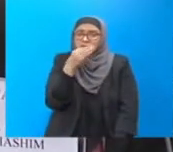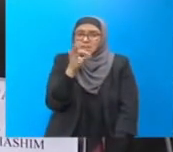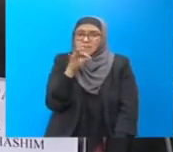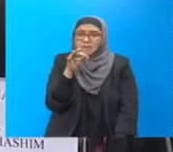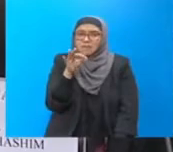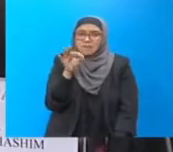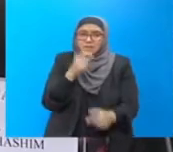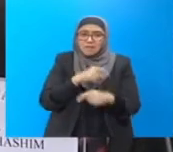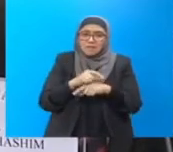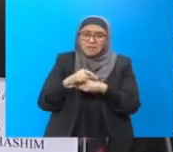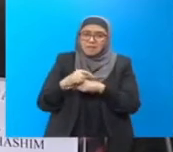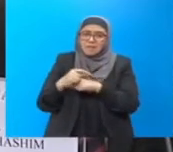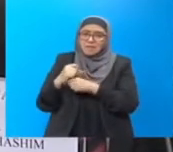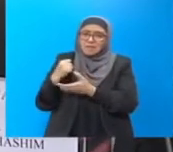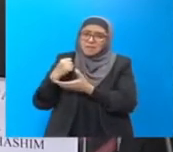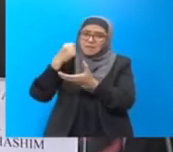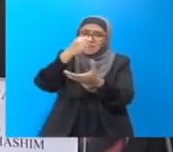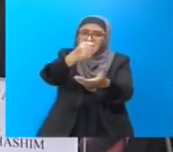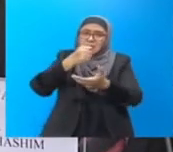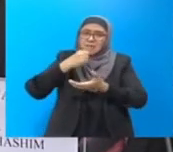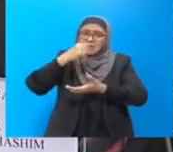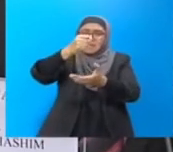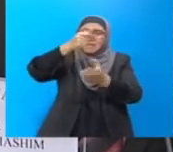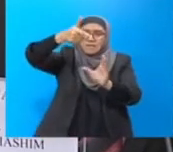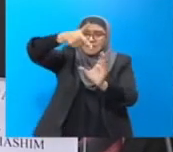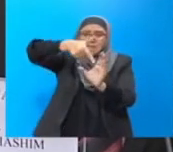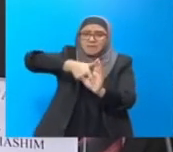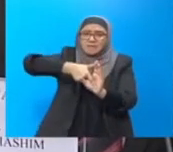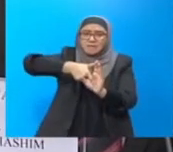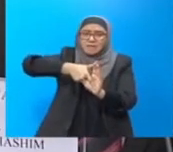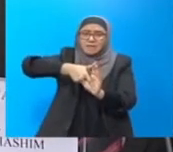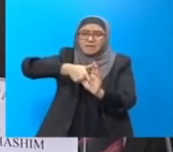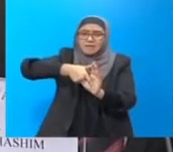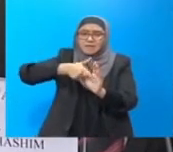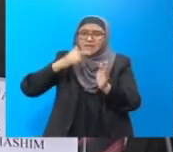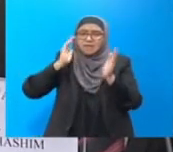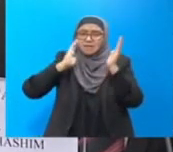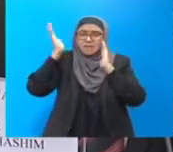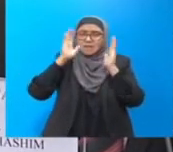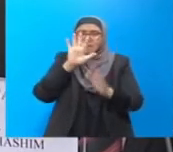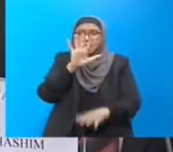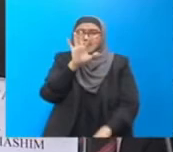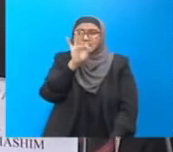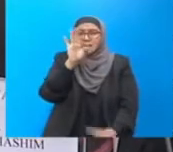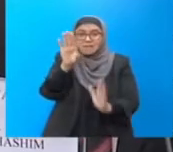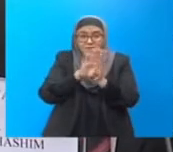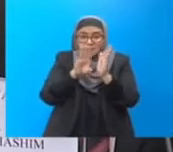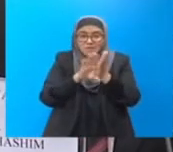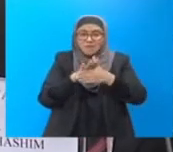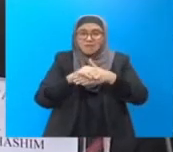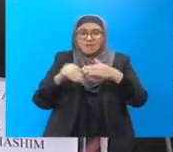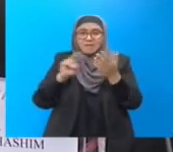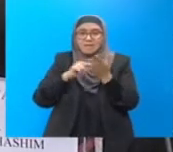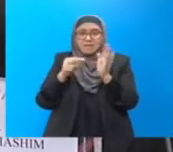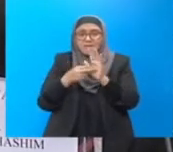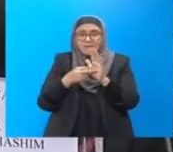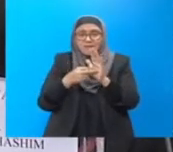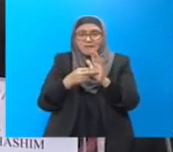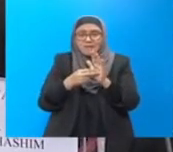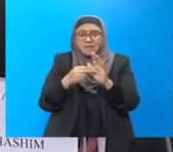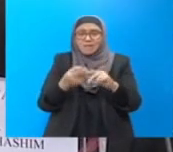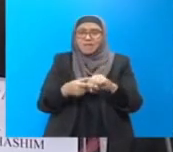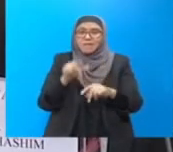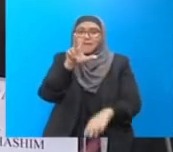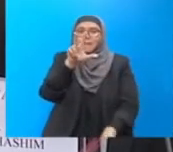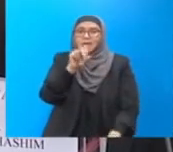maka sumbangan daripada petrolium Petronas sebanyak 59 pilihan artinya 3430